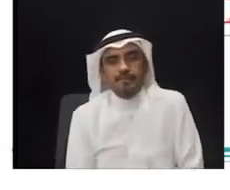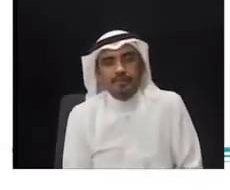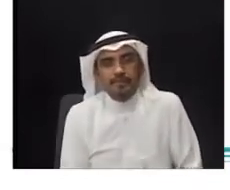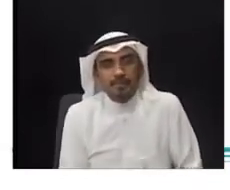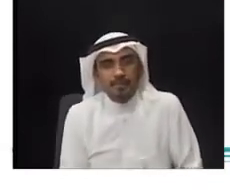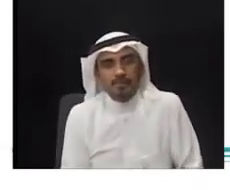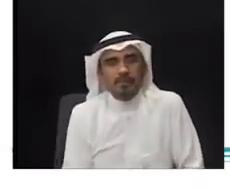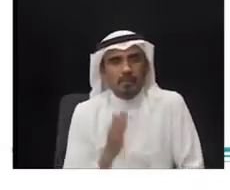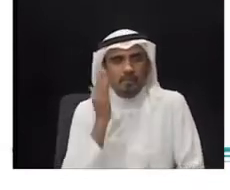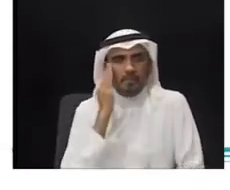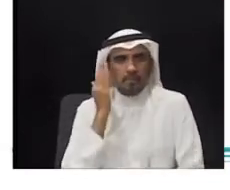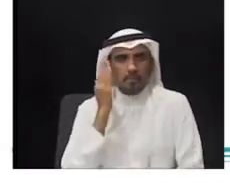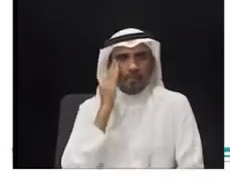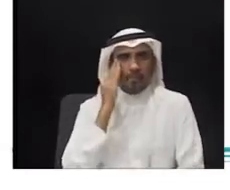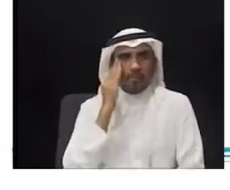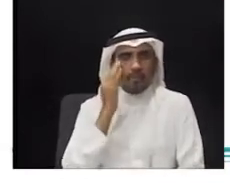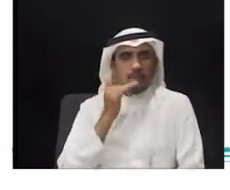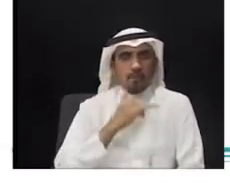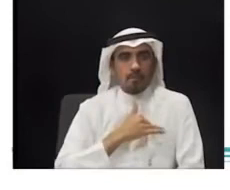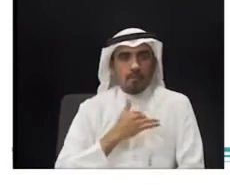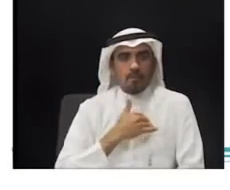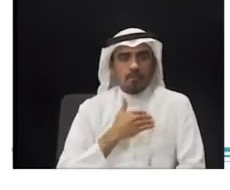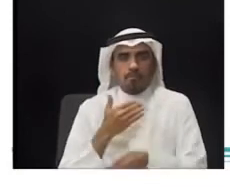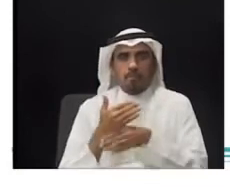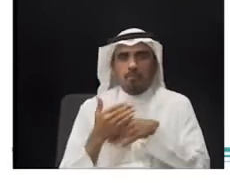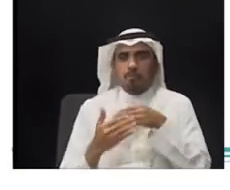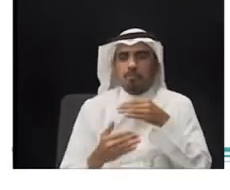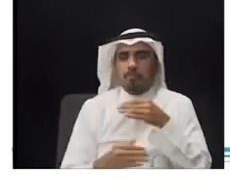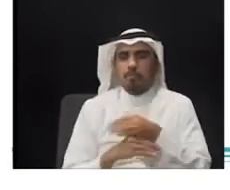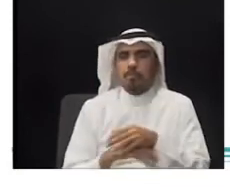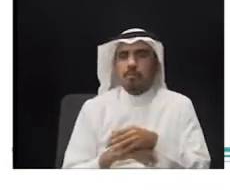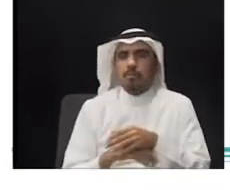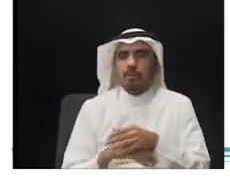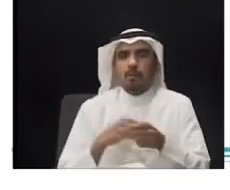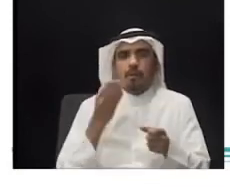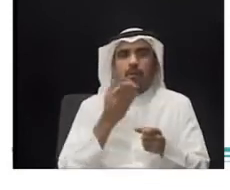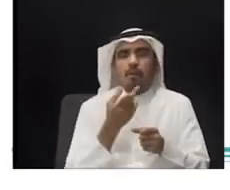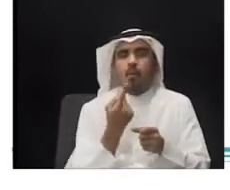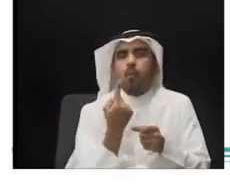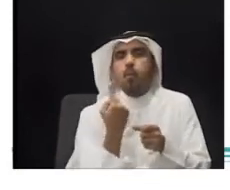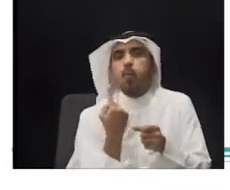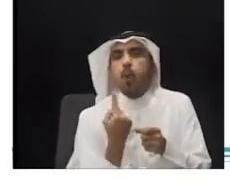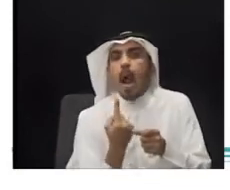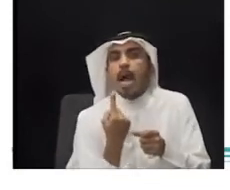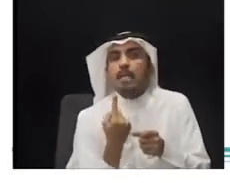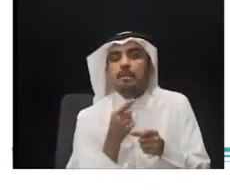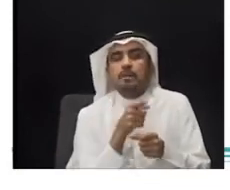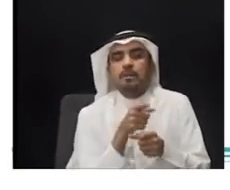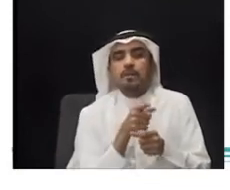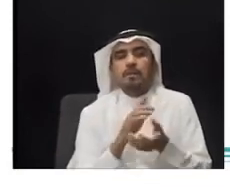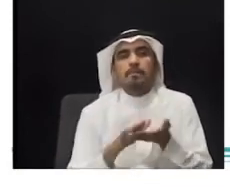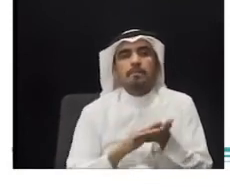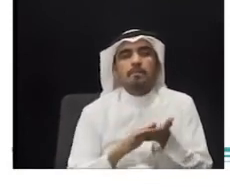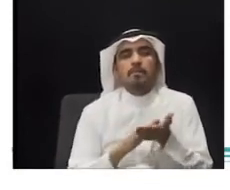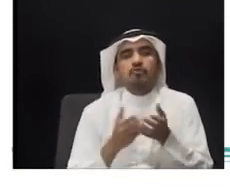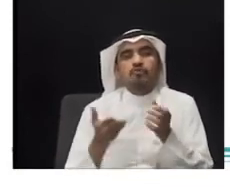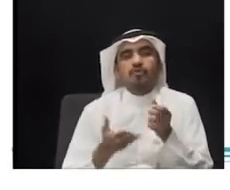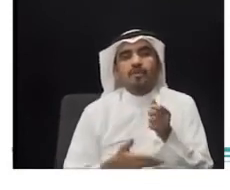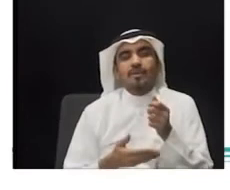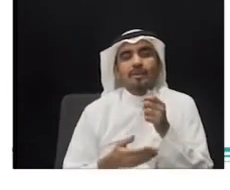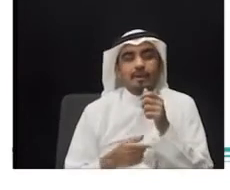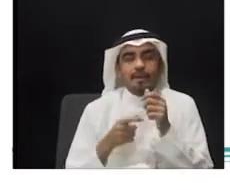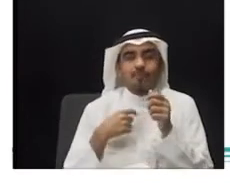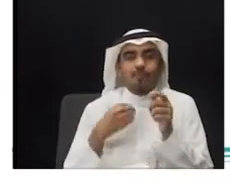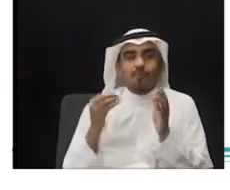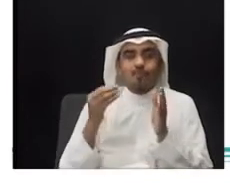إليه. نتذكر أن الضمائر مبنية وتلزم حركة واحدة وهي هنا في محل جر،